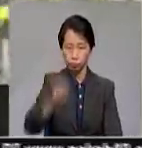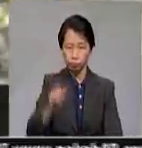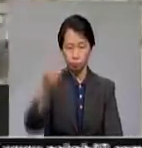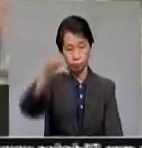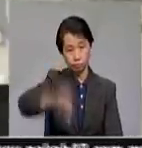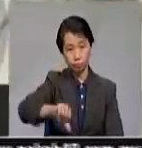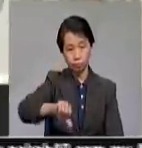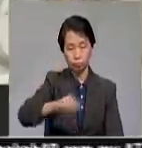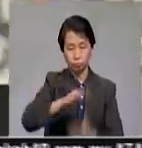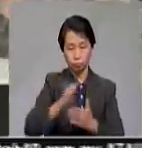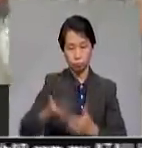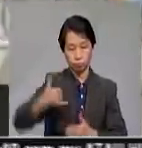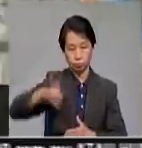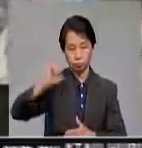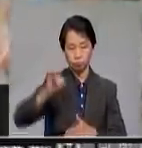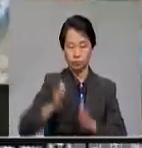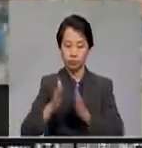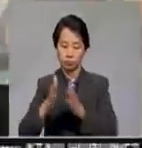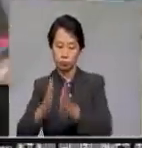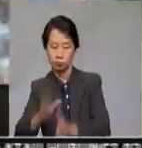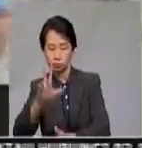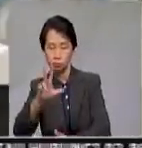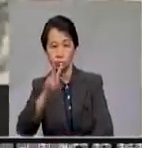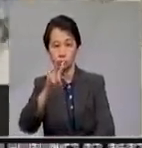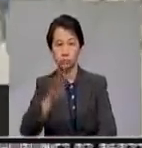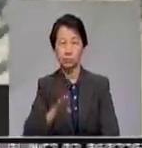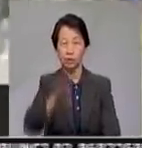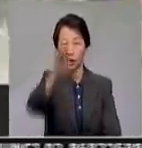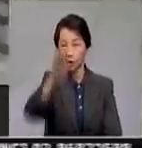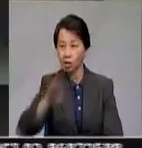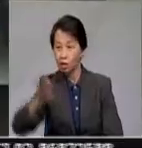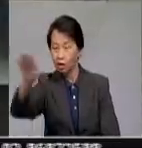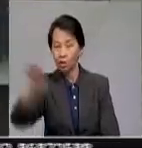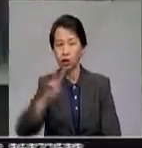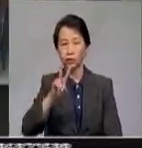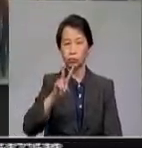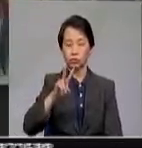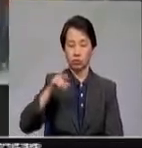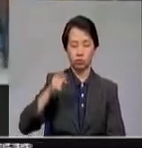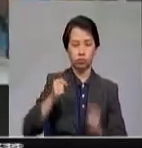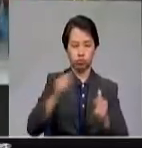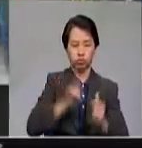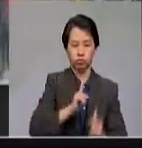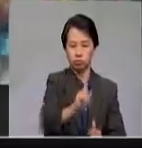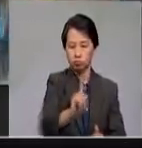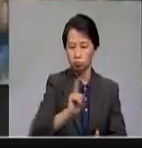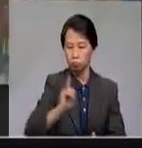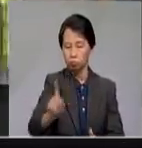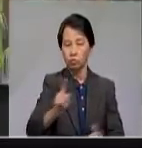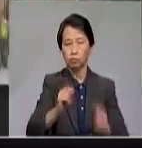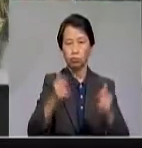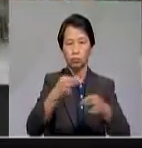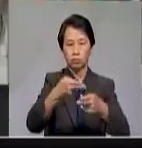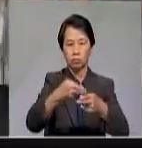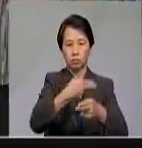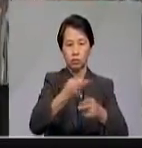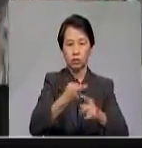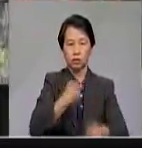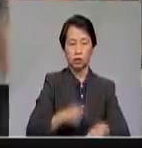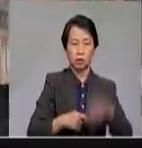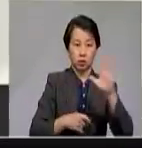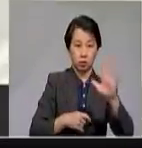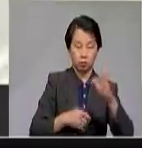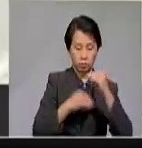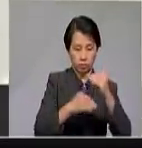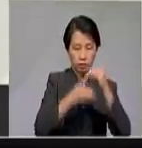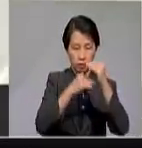perlumbaan semalam. Laluan peringkat ketiga melibatkan 2 zon pendakian dan 2 zon pecutan. Ia merupakan jarak perlumbaan paling singkat daripada 5